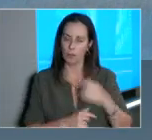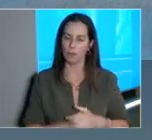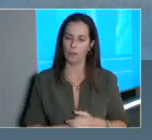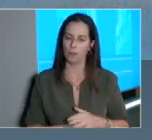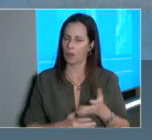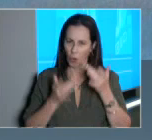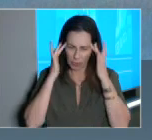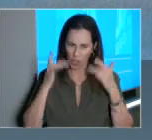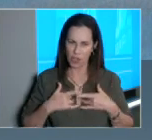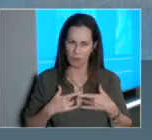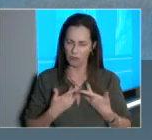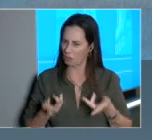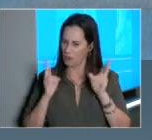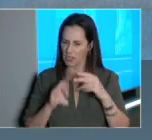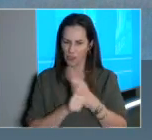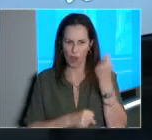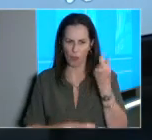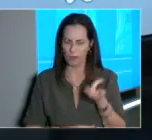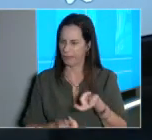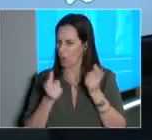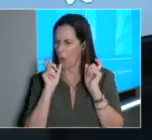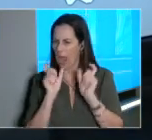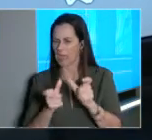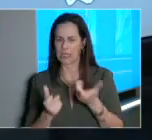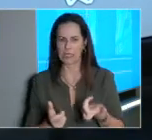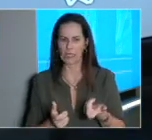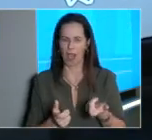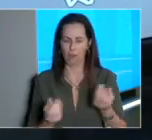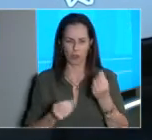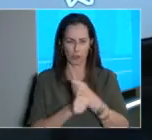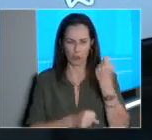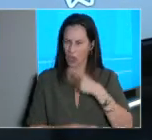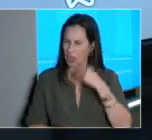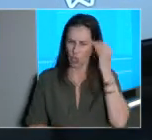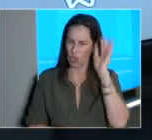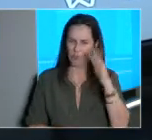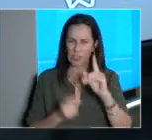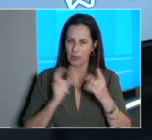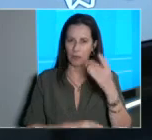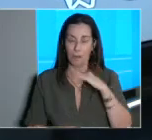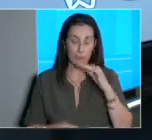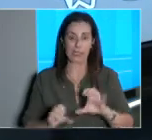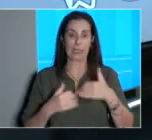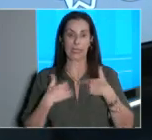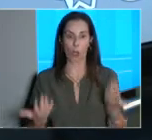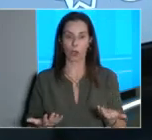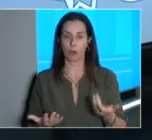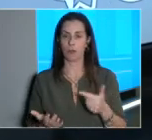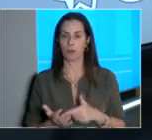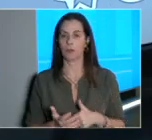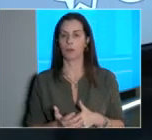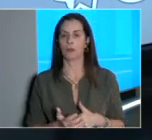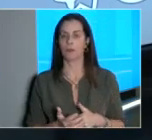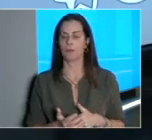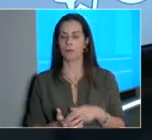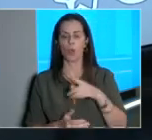איך הוא מתחשב בהם? הוא הפסיק עבודות, הוא עצר קו אחד שעבד בשבת, שאני אפילו לא זוכר איפה זה, זה מספיק הרגיז אותי כדי רק לראות את